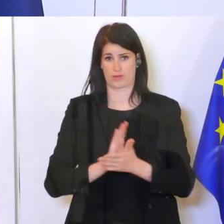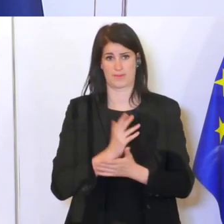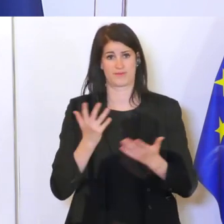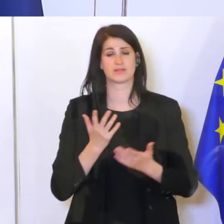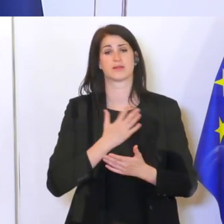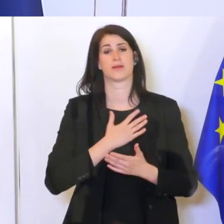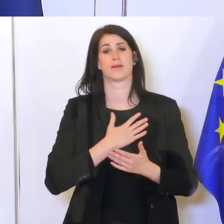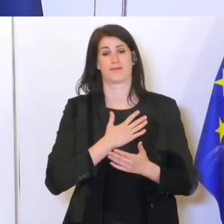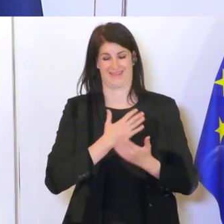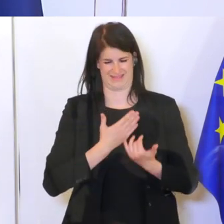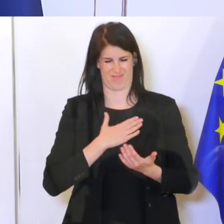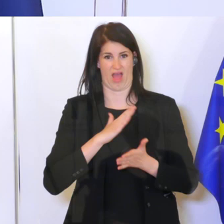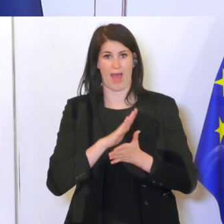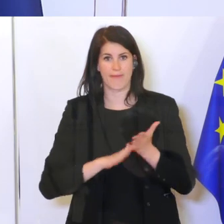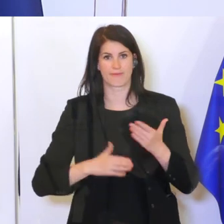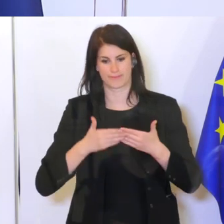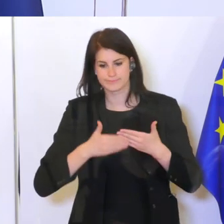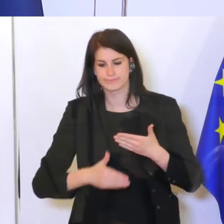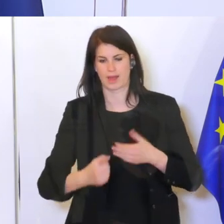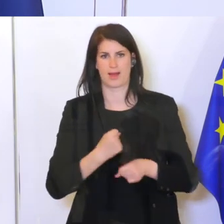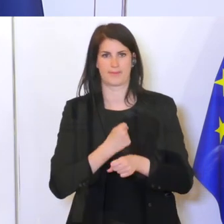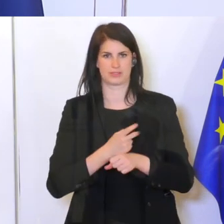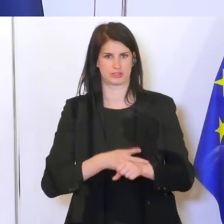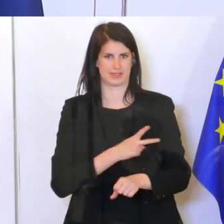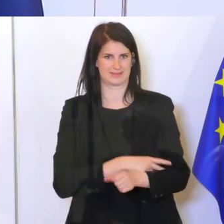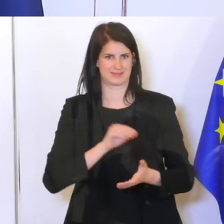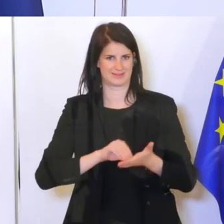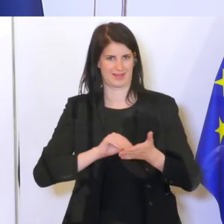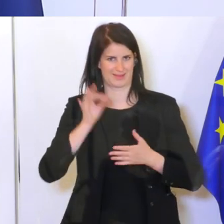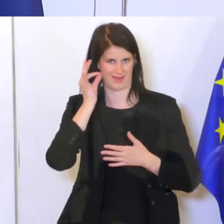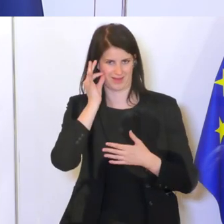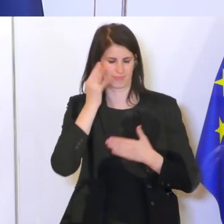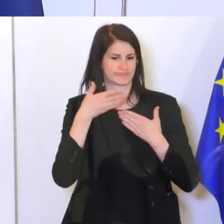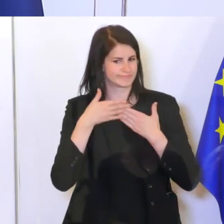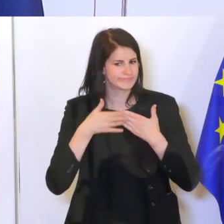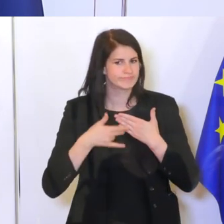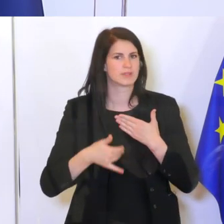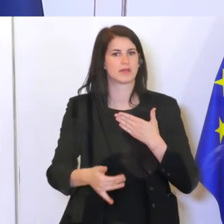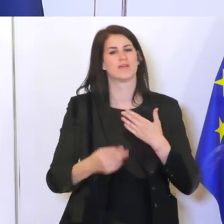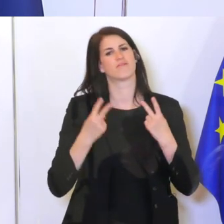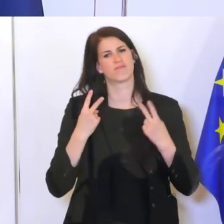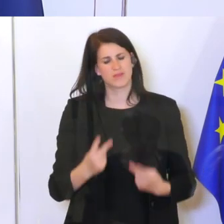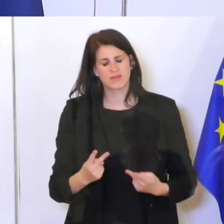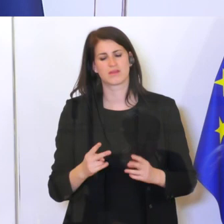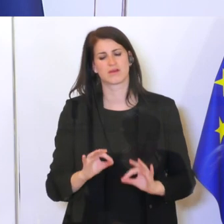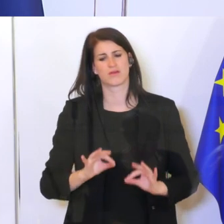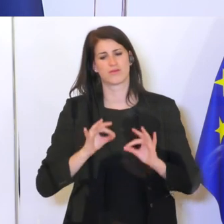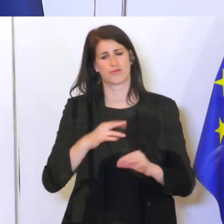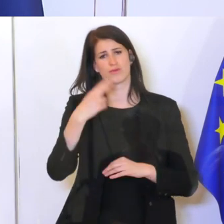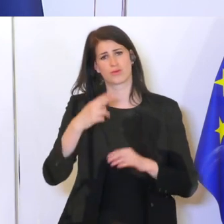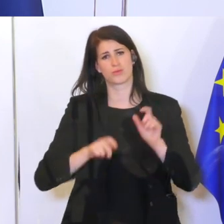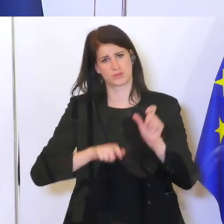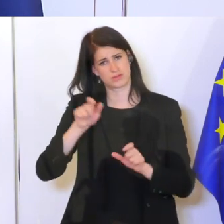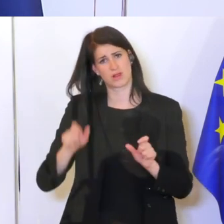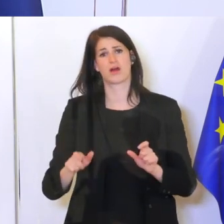Tagen als Staatssekretärin dieses eigene Instrument für Künstler und Künstlerinnen zu schaffen, das treffsicher